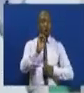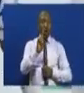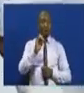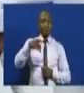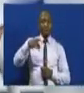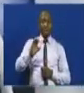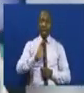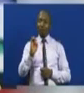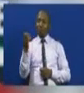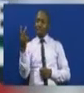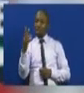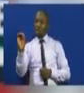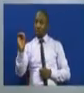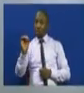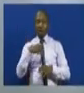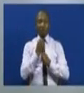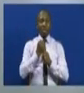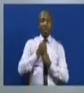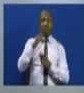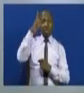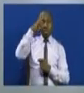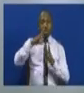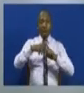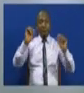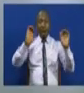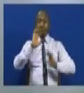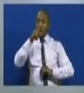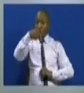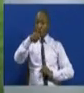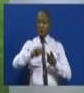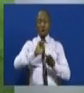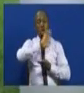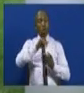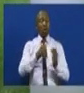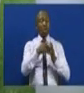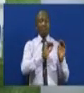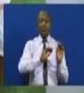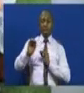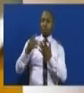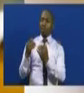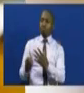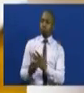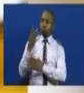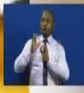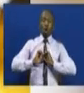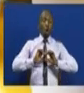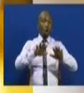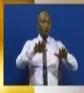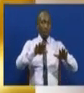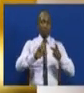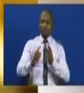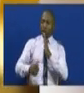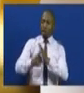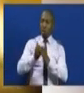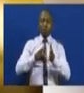iliyotakiwa kufanyika huko Japan mwaka huu, ambayo yote imepigwa kalenda kutokana na mlipuko wa ugonjwa wa corona. Kiongozi wa mbio za